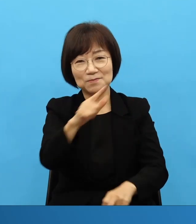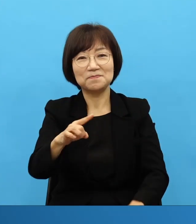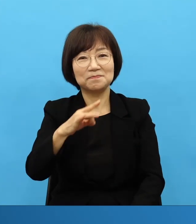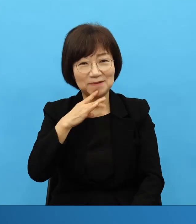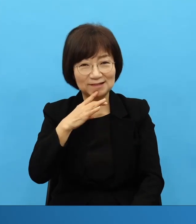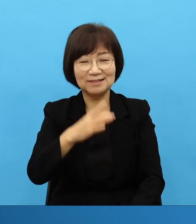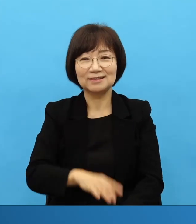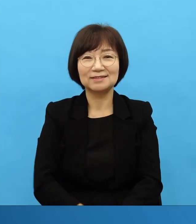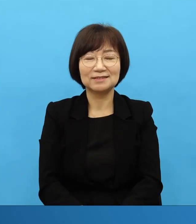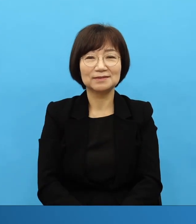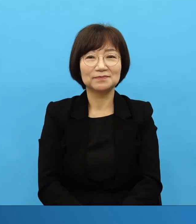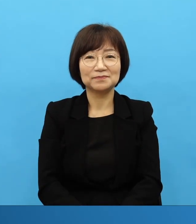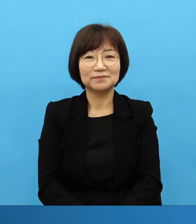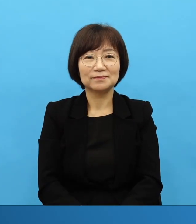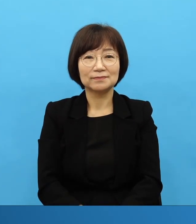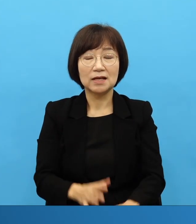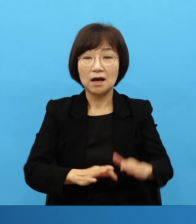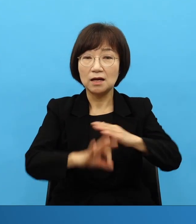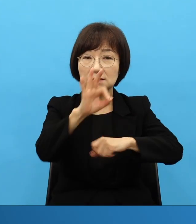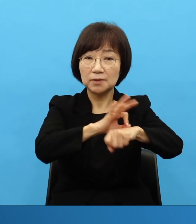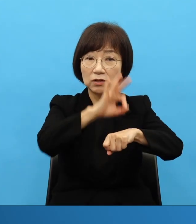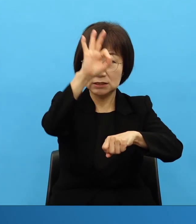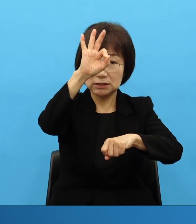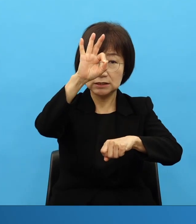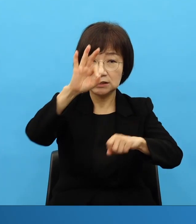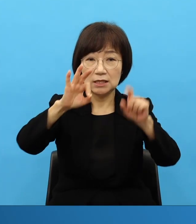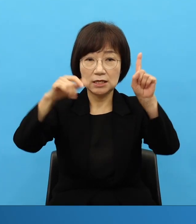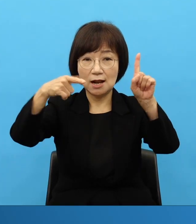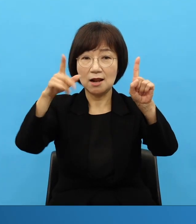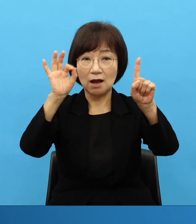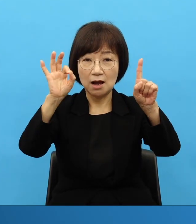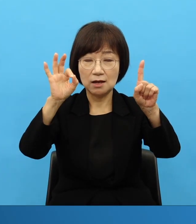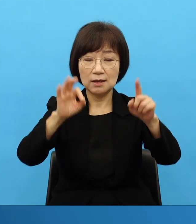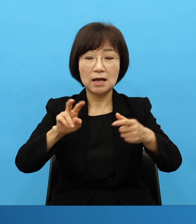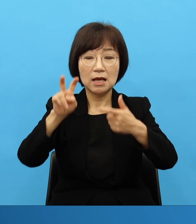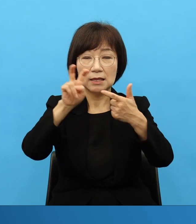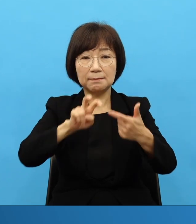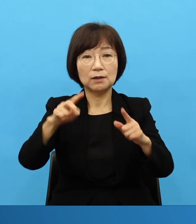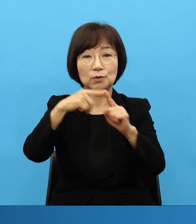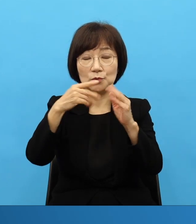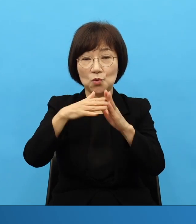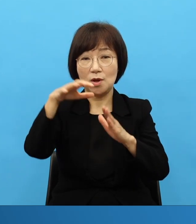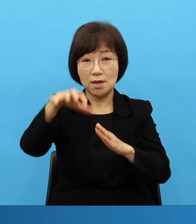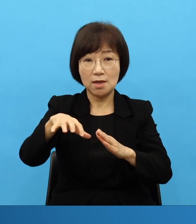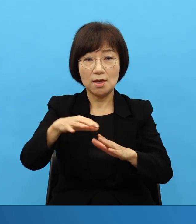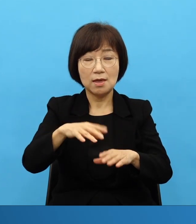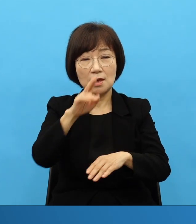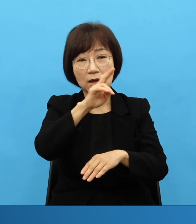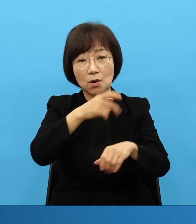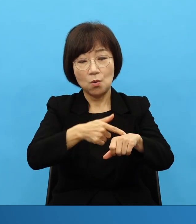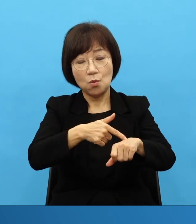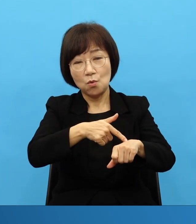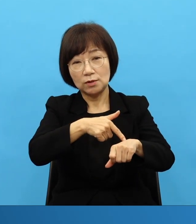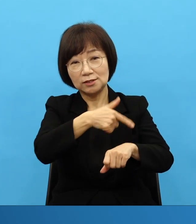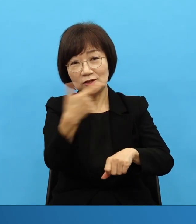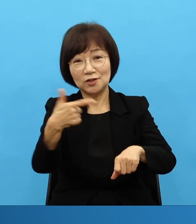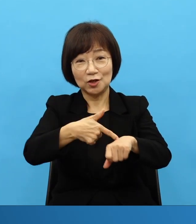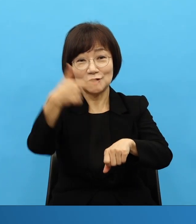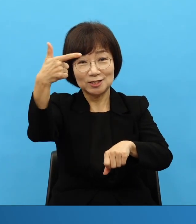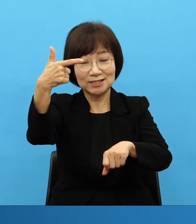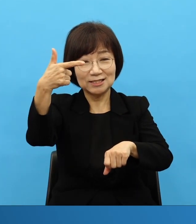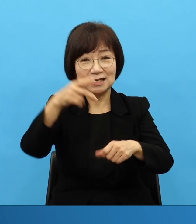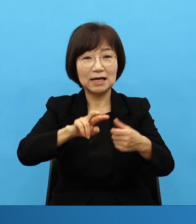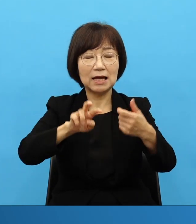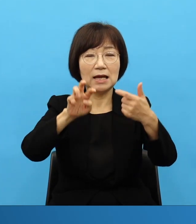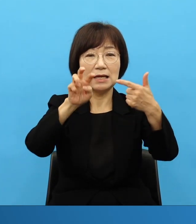열립니다. 오전 10시에 1강 말씀이 임마누엘 교회에서 열리고 이어 오후 6시에 2강 말씀이